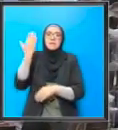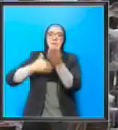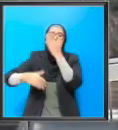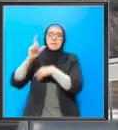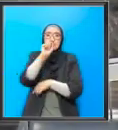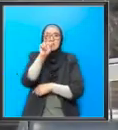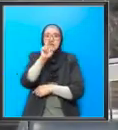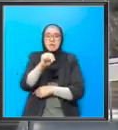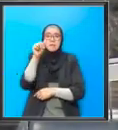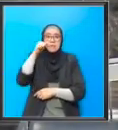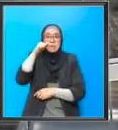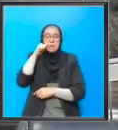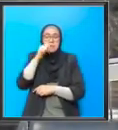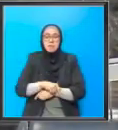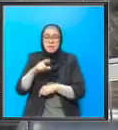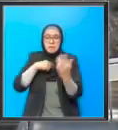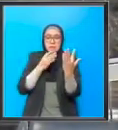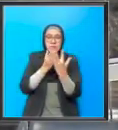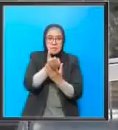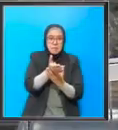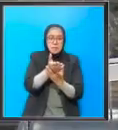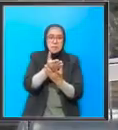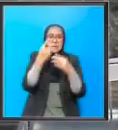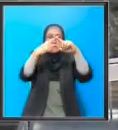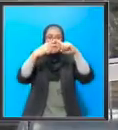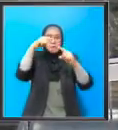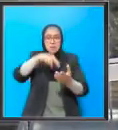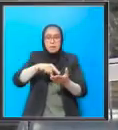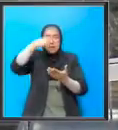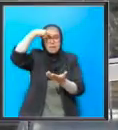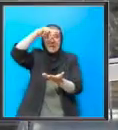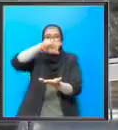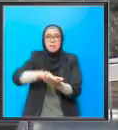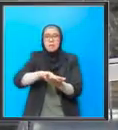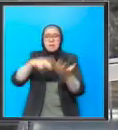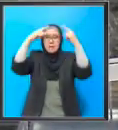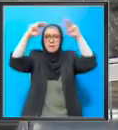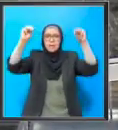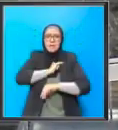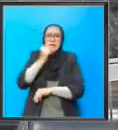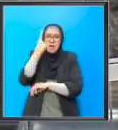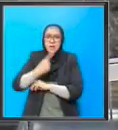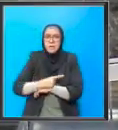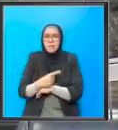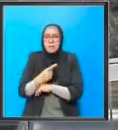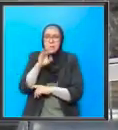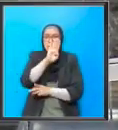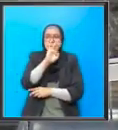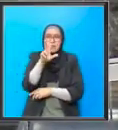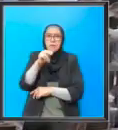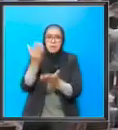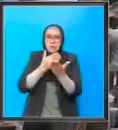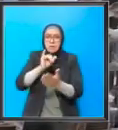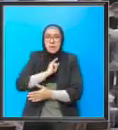melalui dewan ini untuk disahkan sebagai Perdana Menteri ya selepas saya paham Saya baru